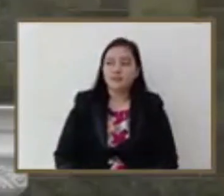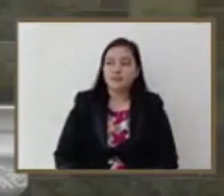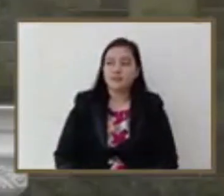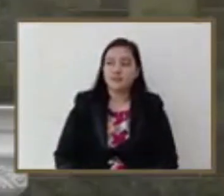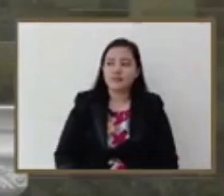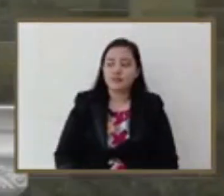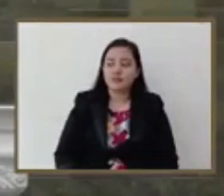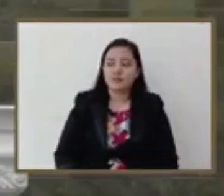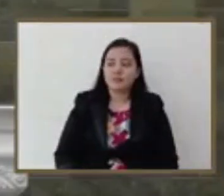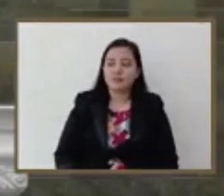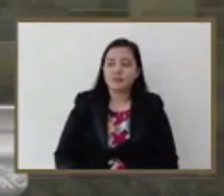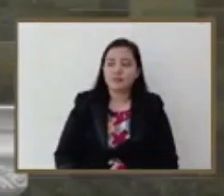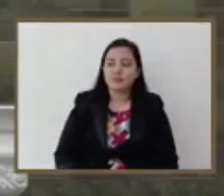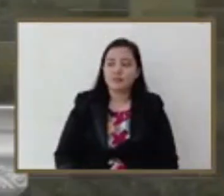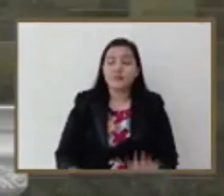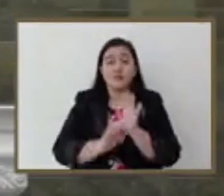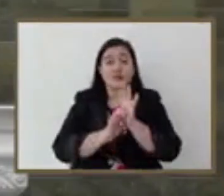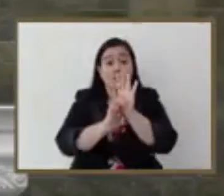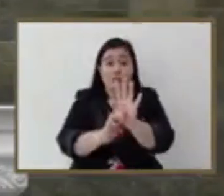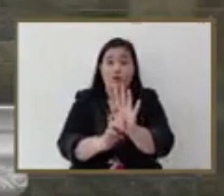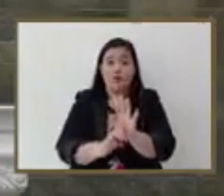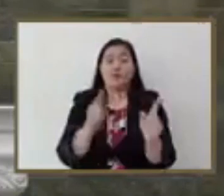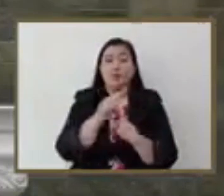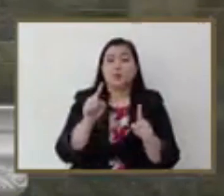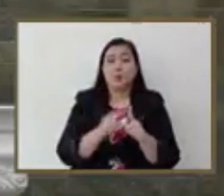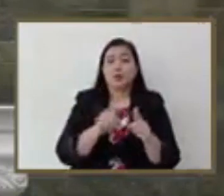may offer sa iyong pills, or